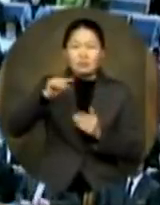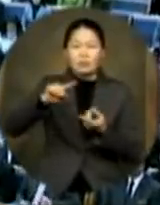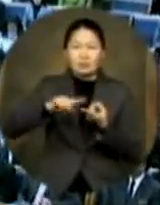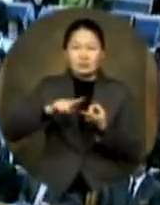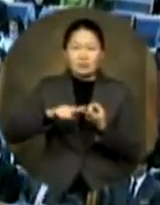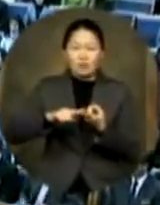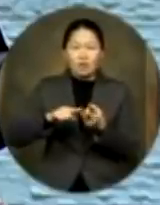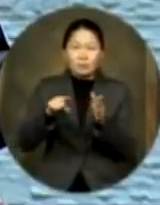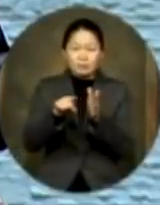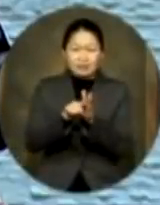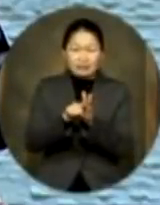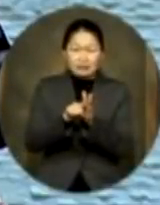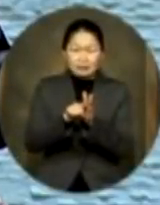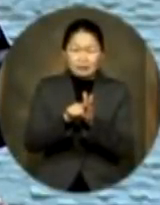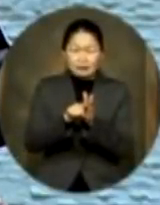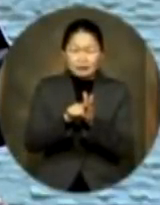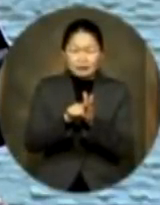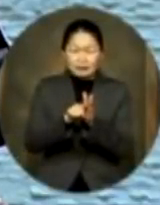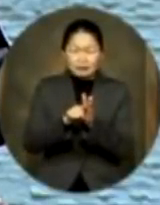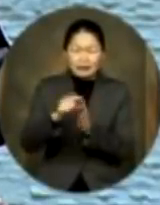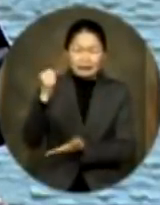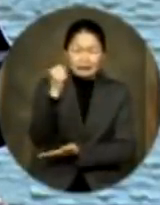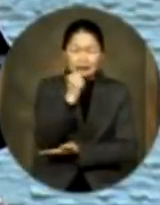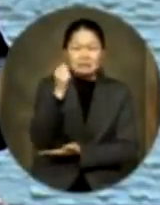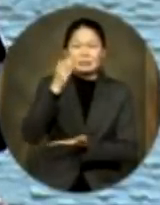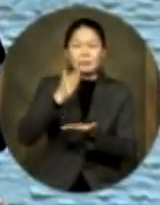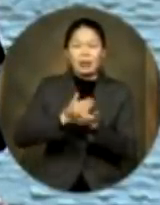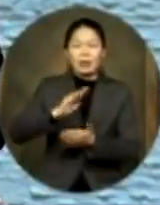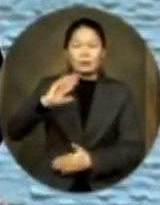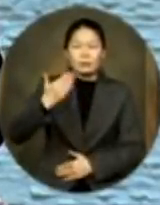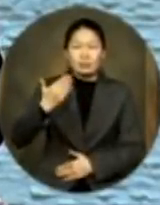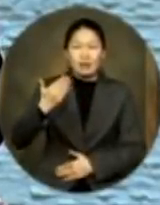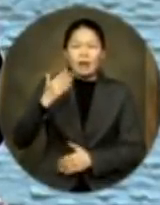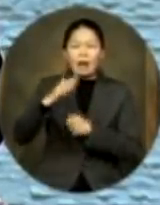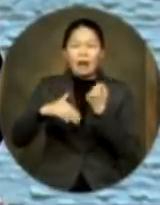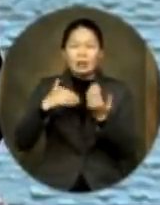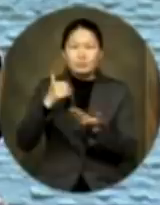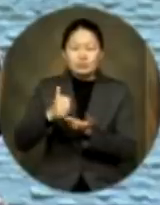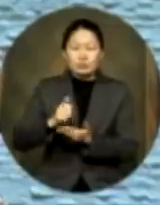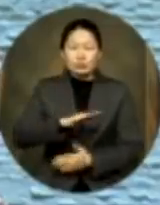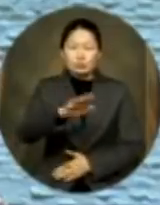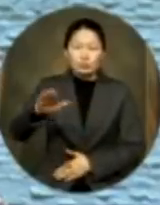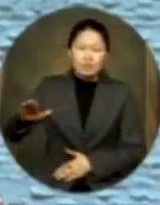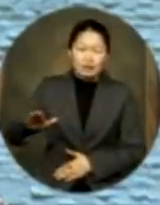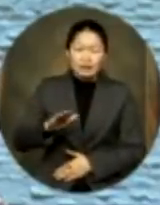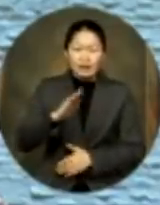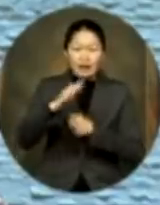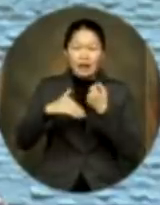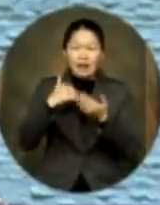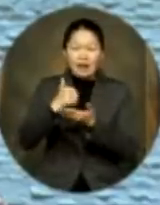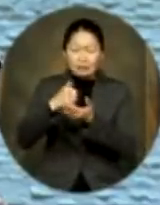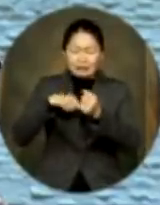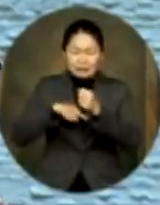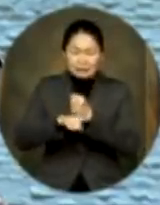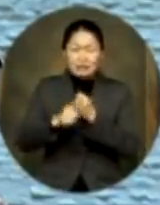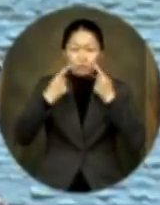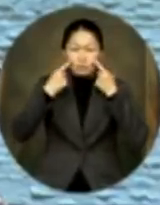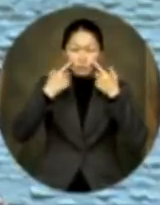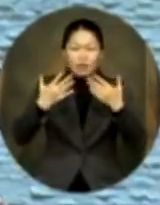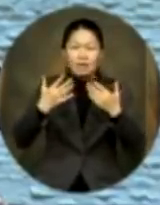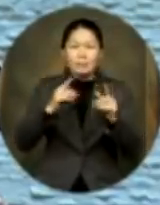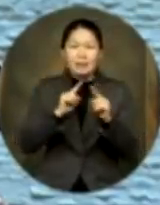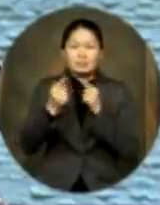믿음이 흐트러지지 않으셔야 합니다 여러분 하나님께서 우리에게 하나님의 뜻을 분명하게